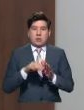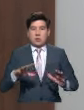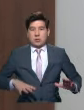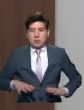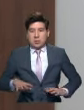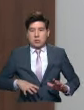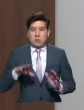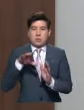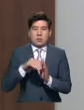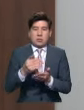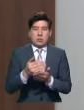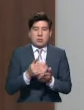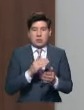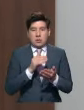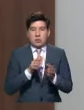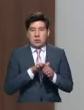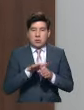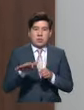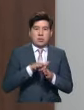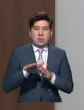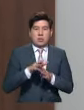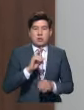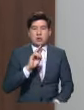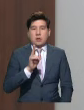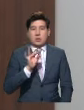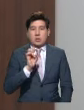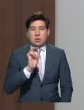кейін өрістегі мал бойында карантиндік шаралар жүргізіледі.